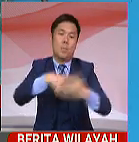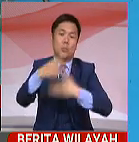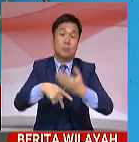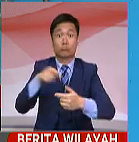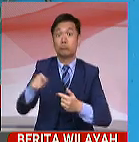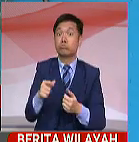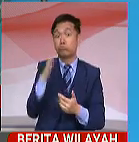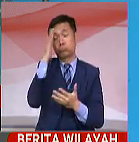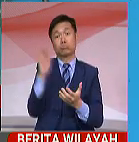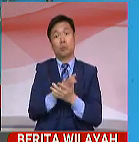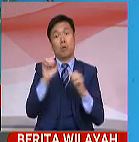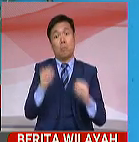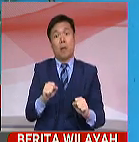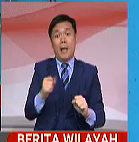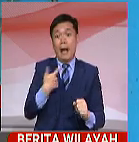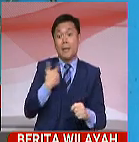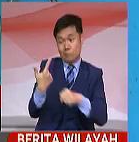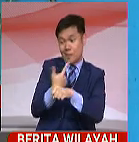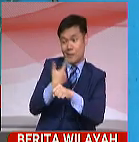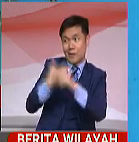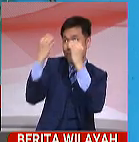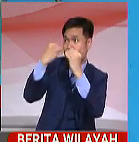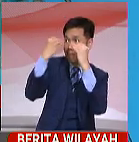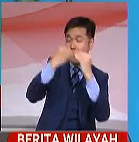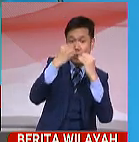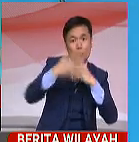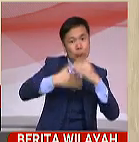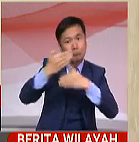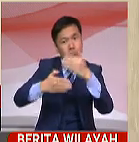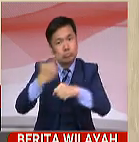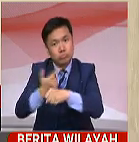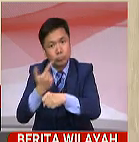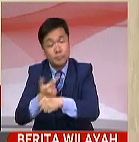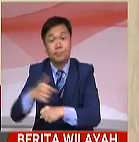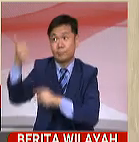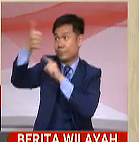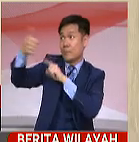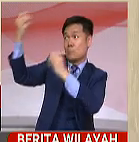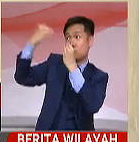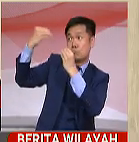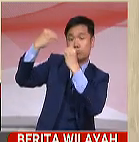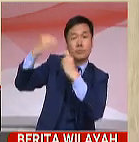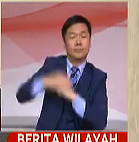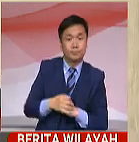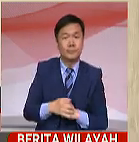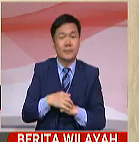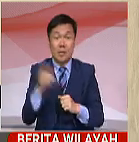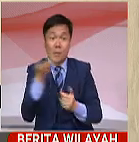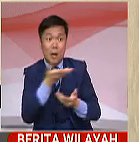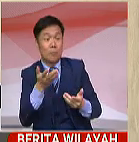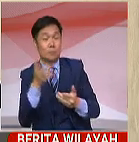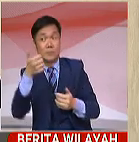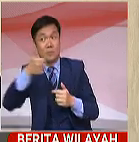mengendalikan perniagaan melalui latihan berkala dan pemantauan berterusan. Kita latih mereka dengan kemahiran